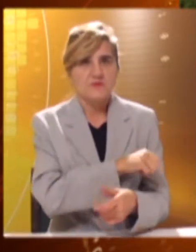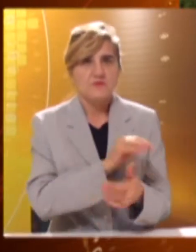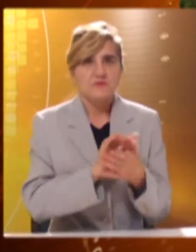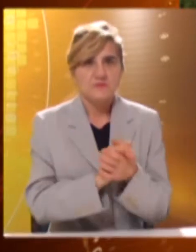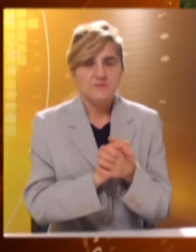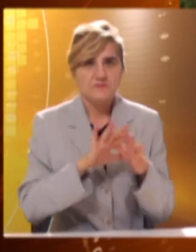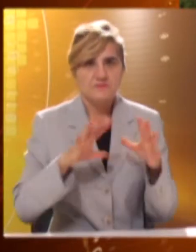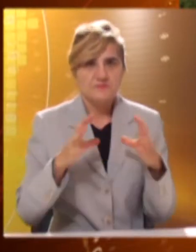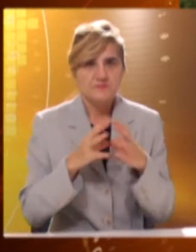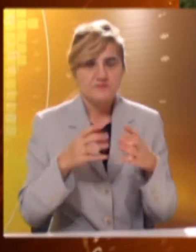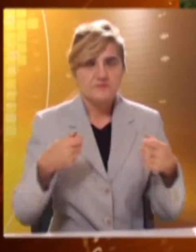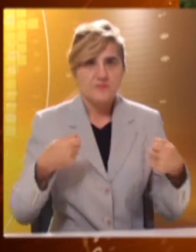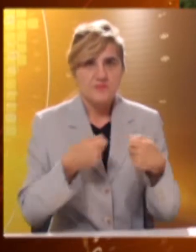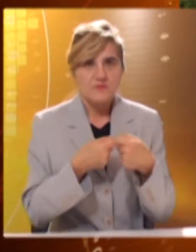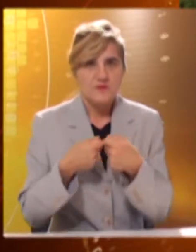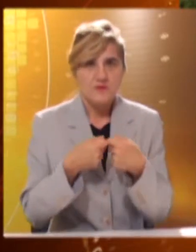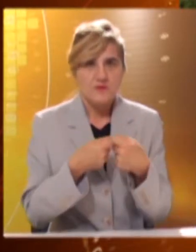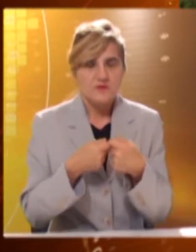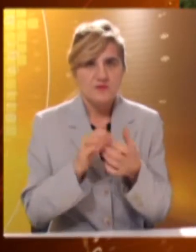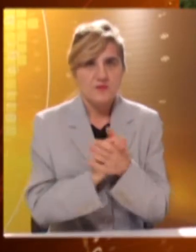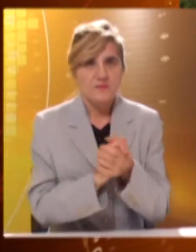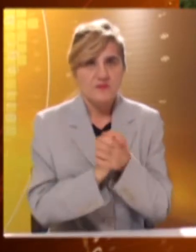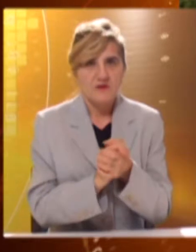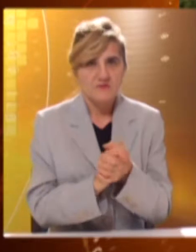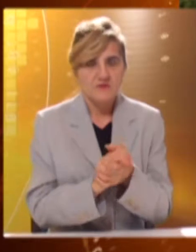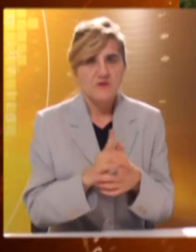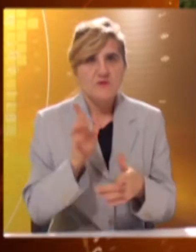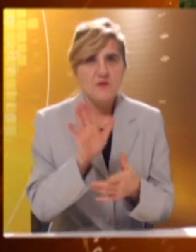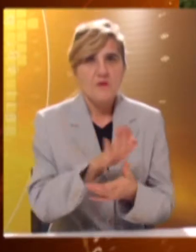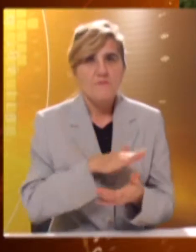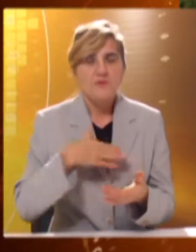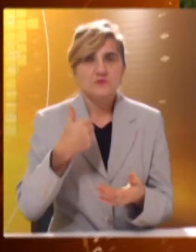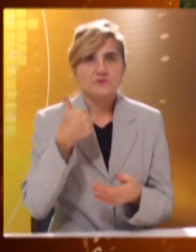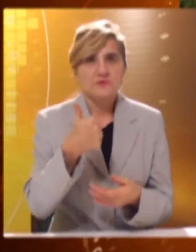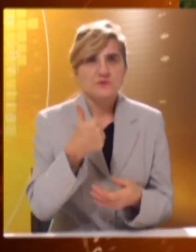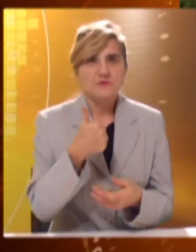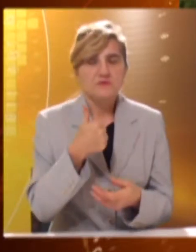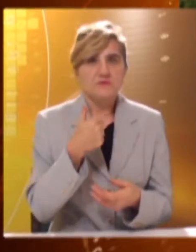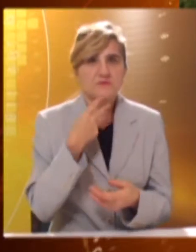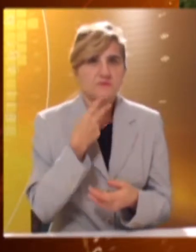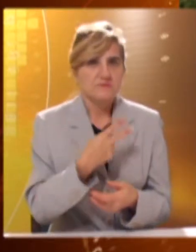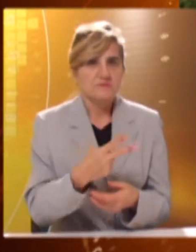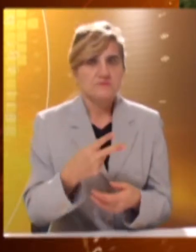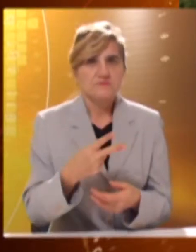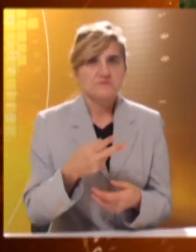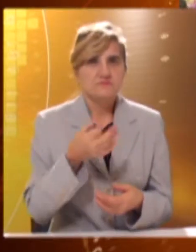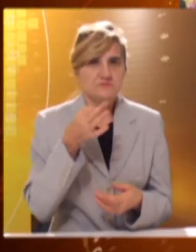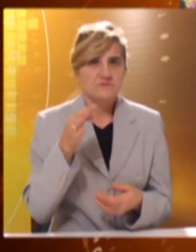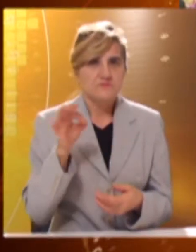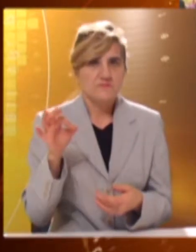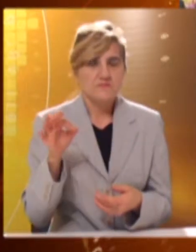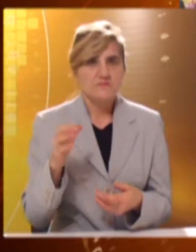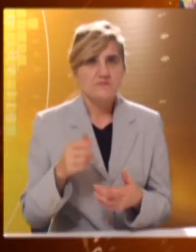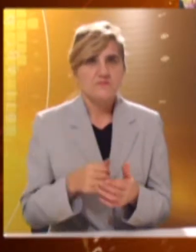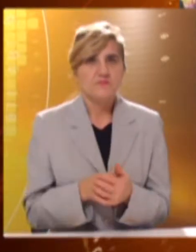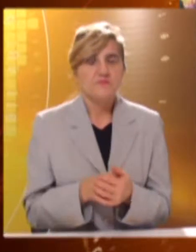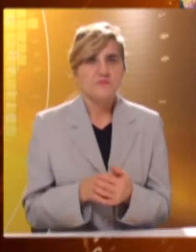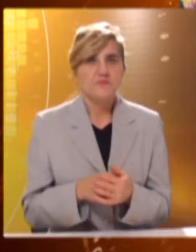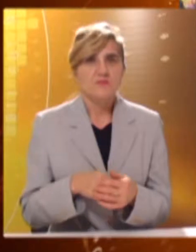bratimljenju i prijateljstvu, počeo je jedan intenzivan vid saradnje. Posle